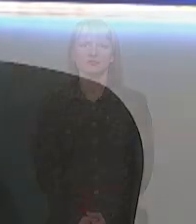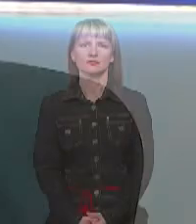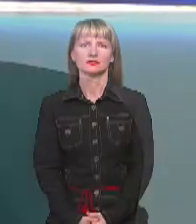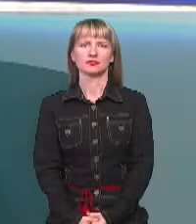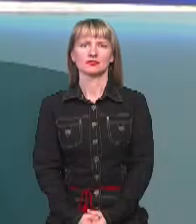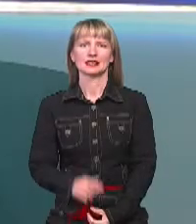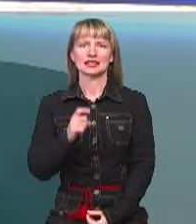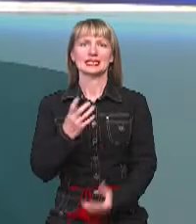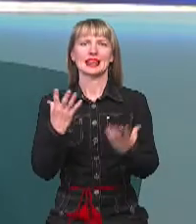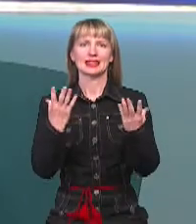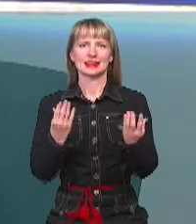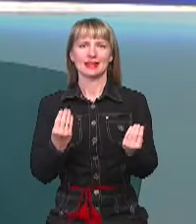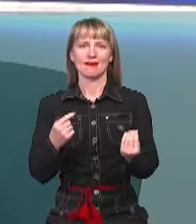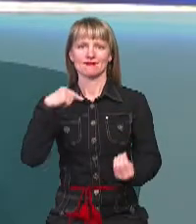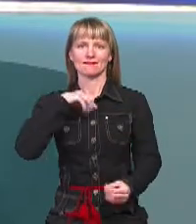з Днем